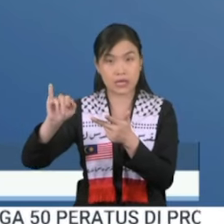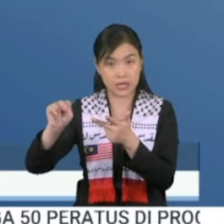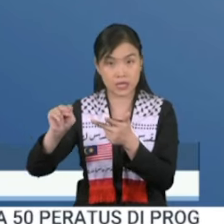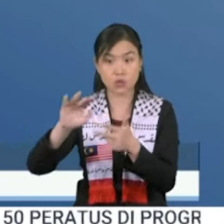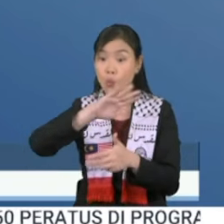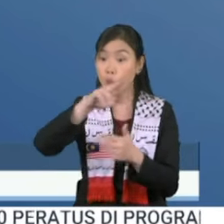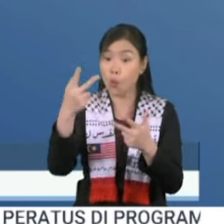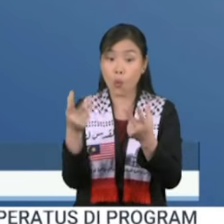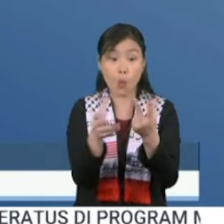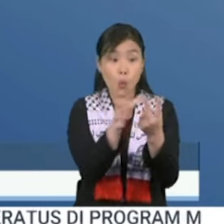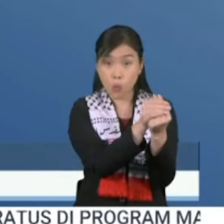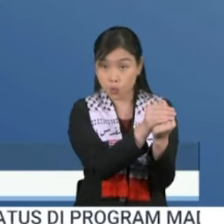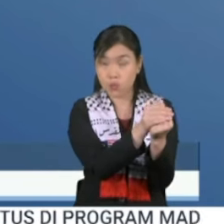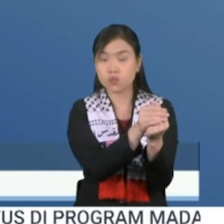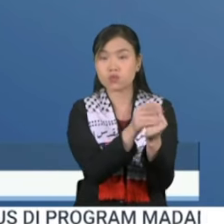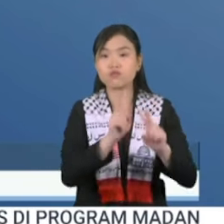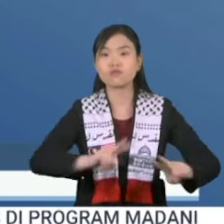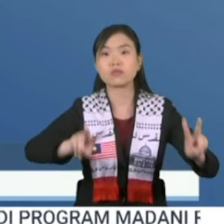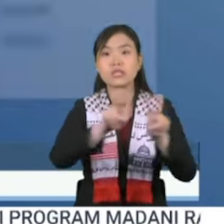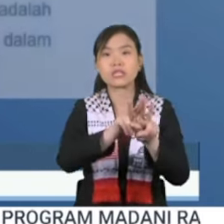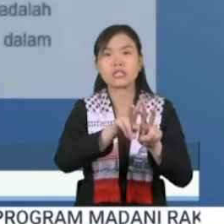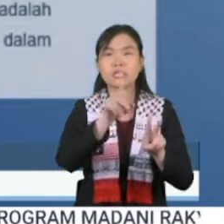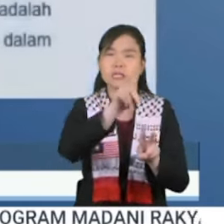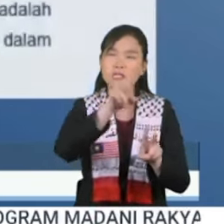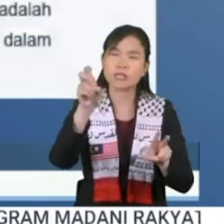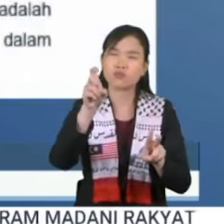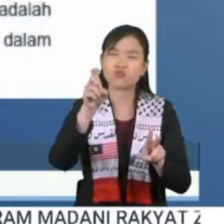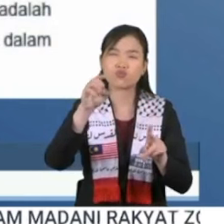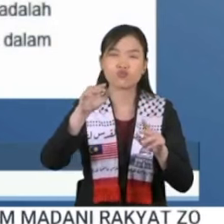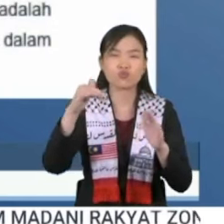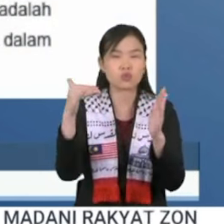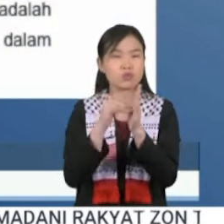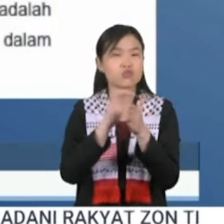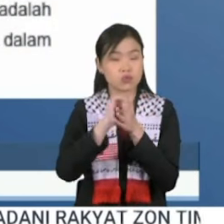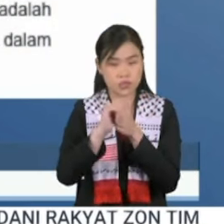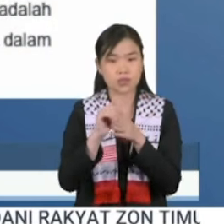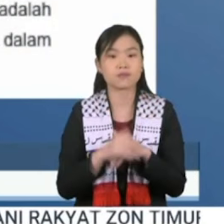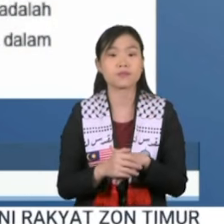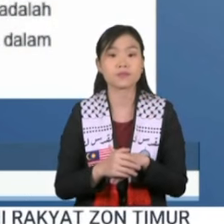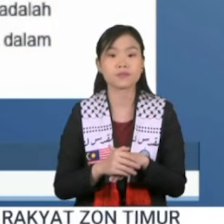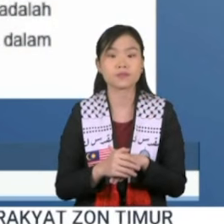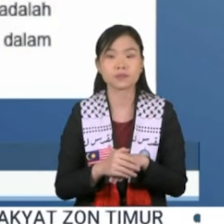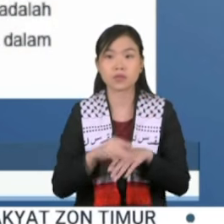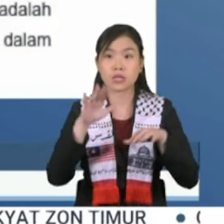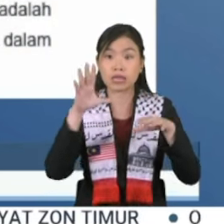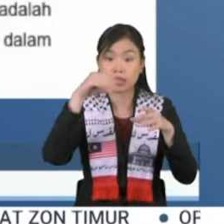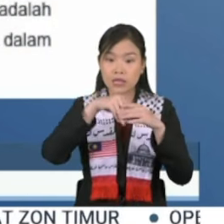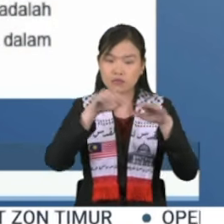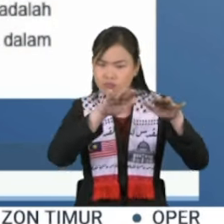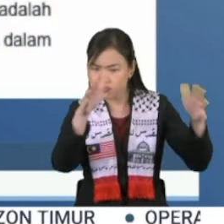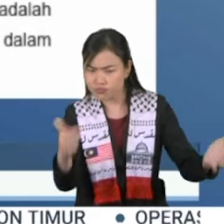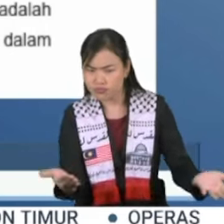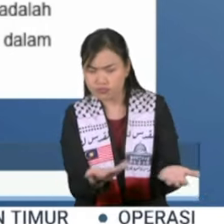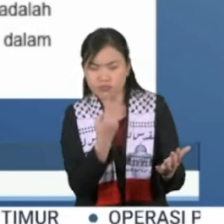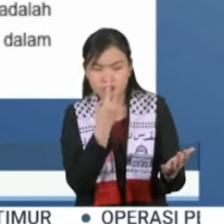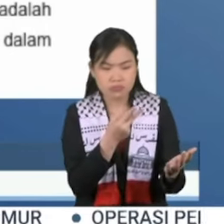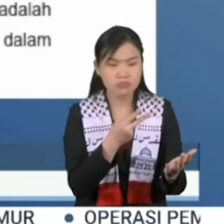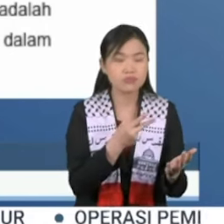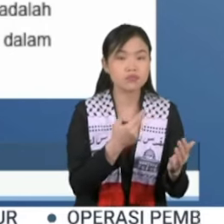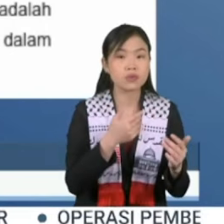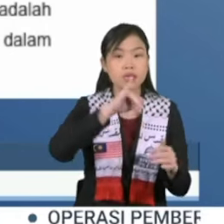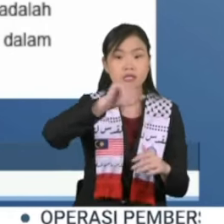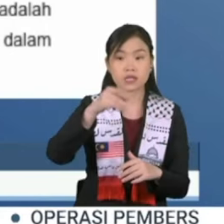dadah tersebut bernilai RM156,000. Berdasarkan nota penghantaran pada bungkusan berkenaan, pasukan penguat